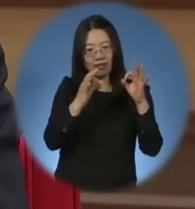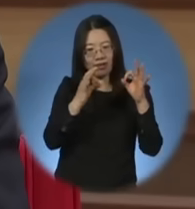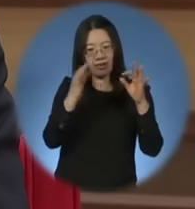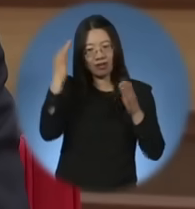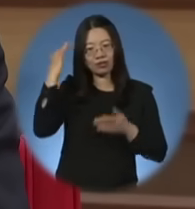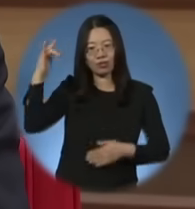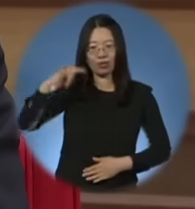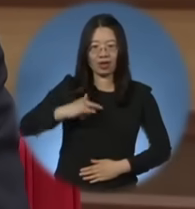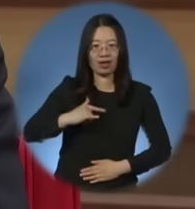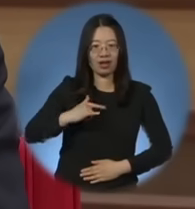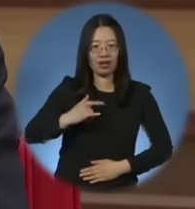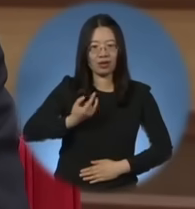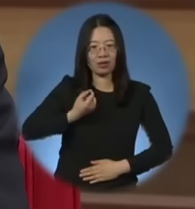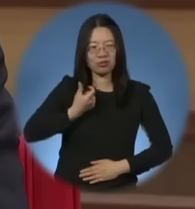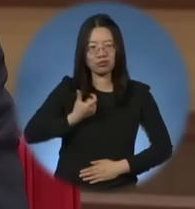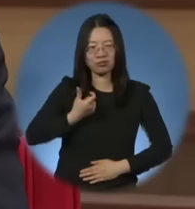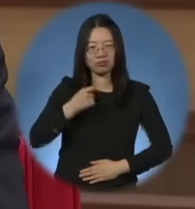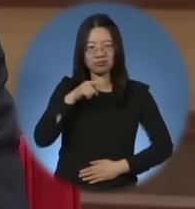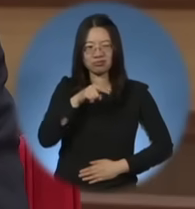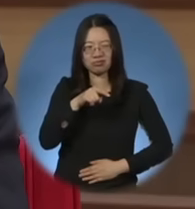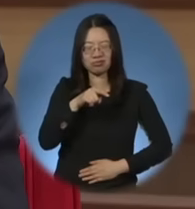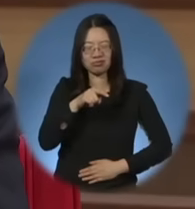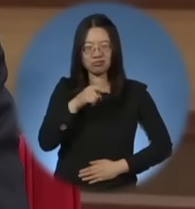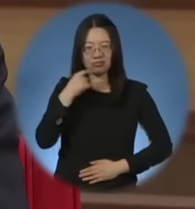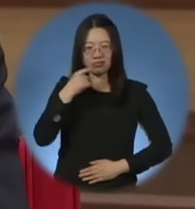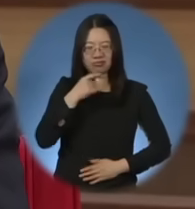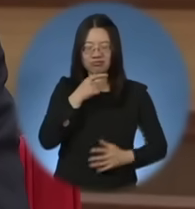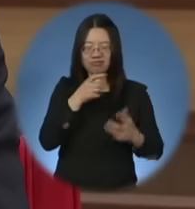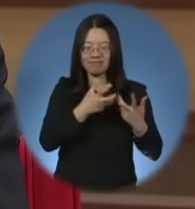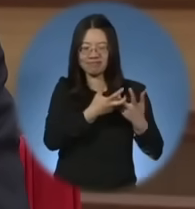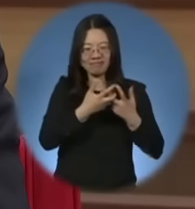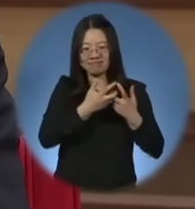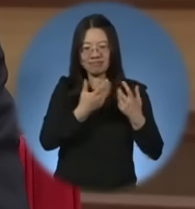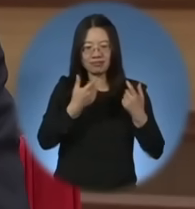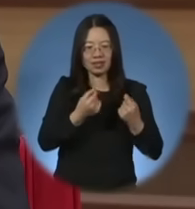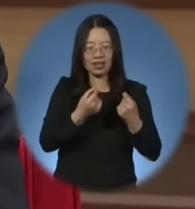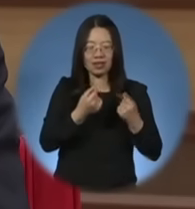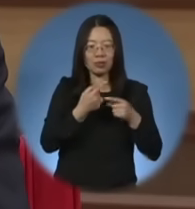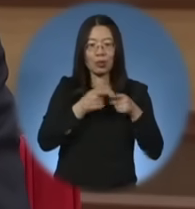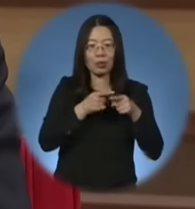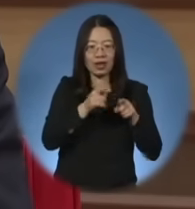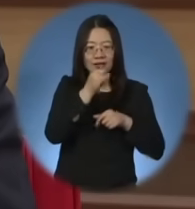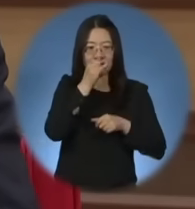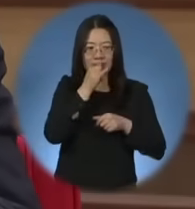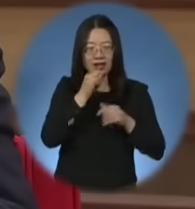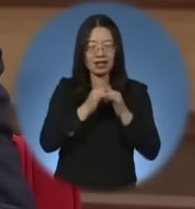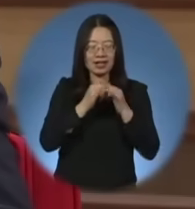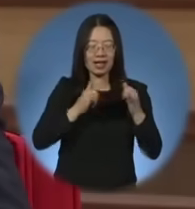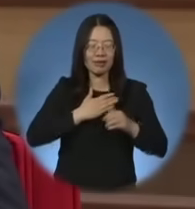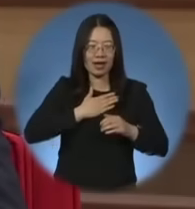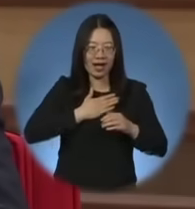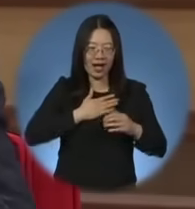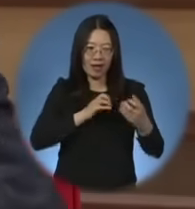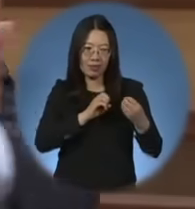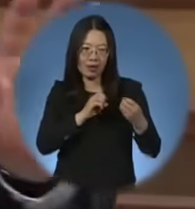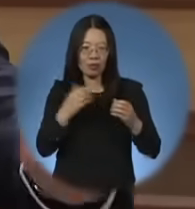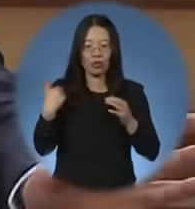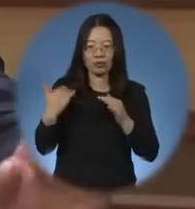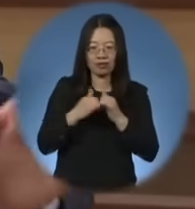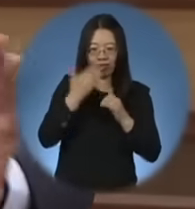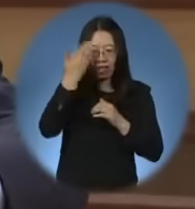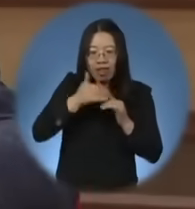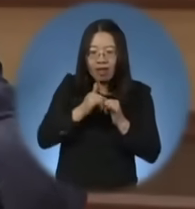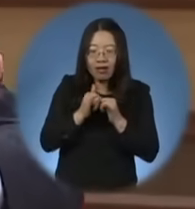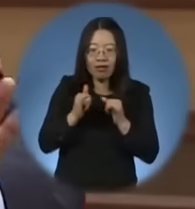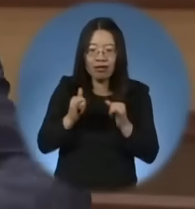와서 한국 사람은 조금 냉정하다고 하지만은 나는 안 그래요 좀 사람 알게 되면은 모르는 사람